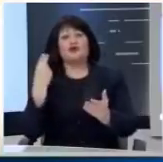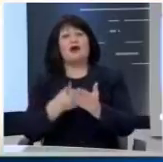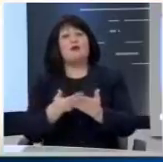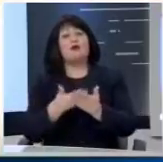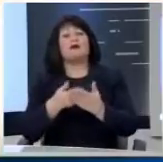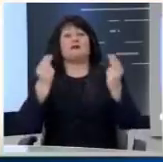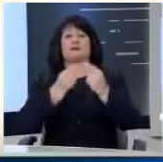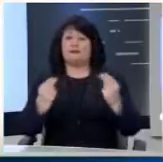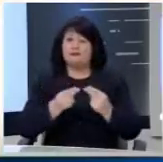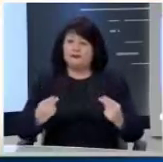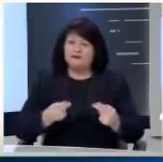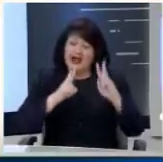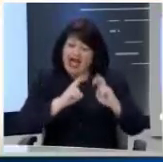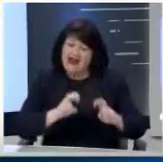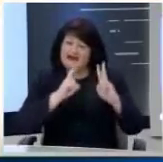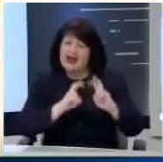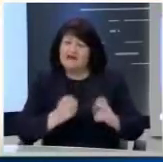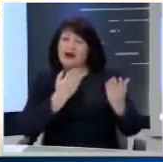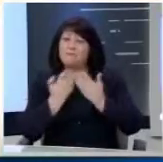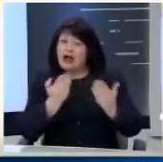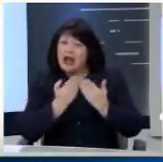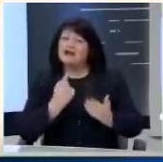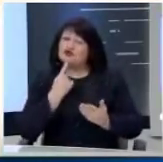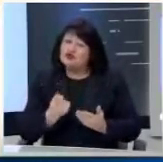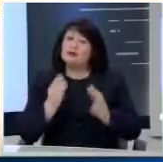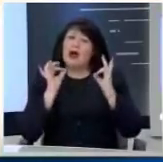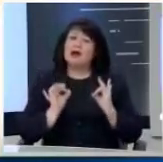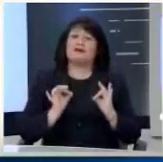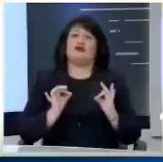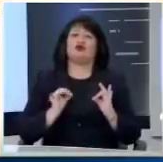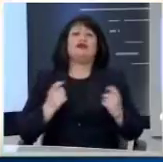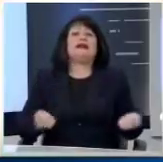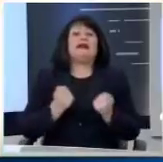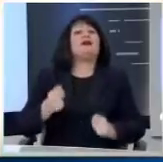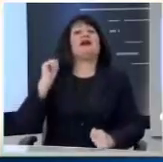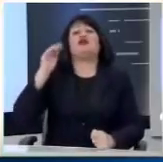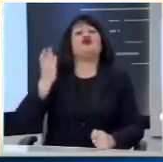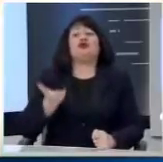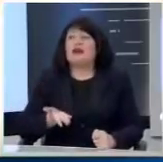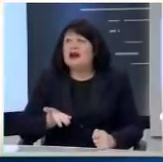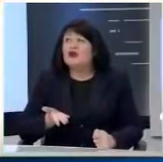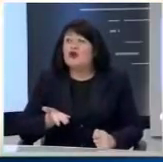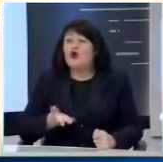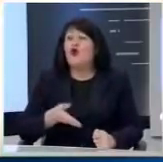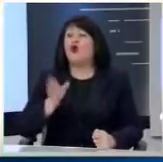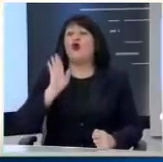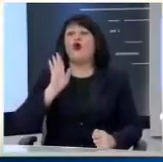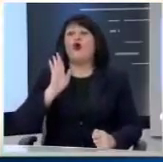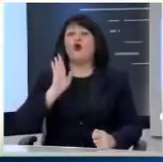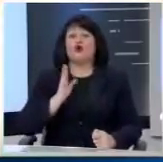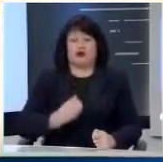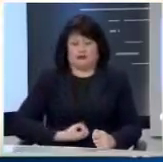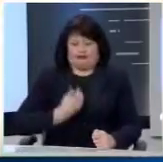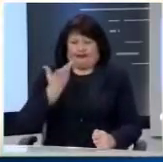στοιχεία, μίλησα με έρευνες, μίλησα με μελέτες, αναφέρθηκα σε όσα συμβαίνουν στο εξωτερικό, όχι βγάζοντάς τα από την κοιλιά μου, αλλά